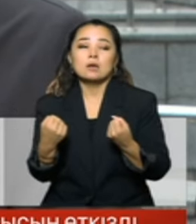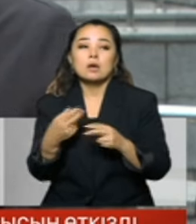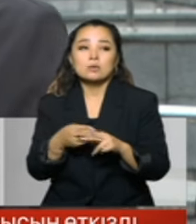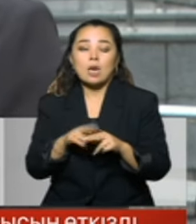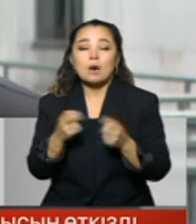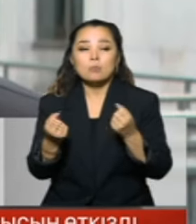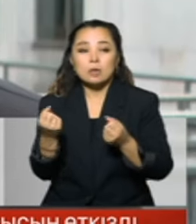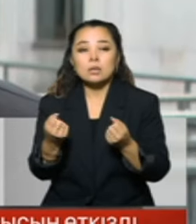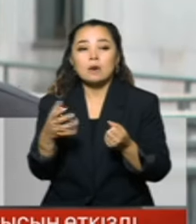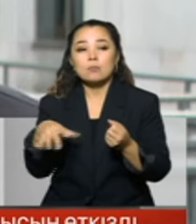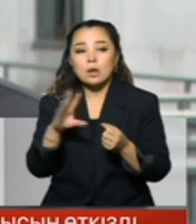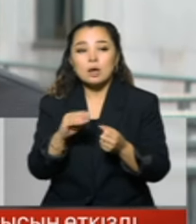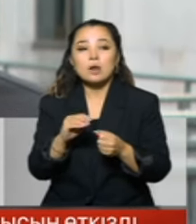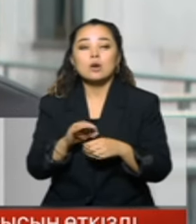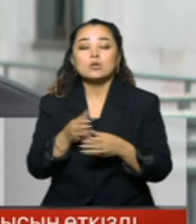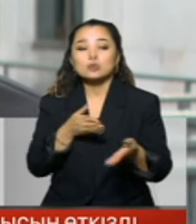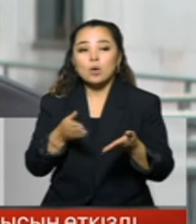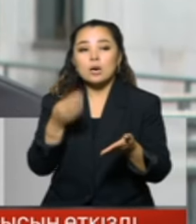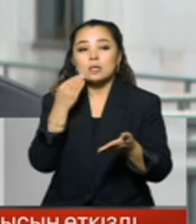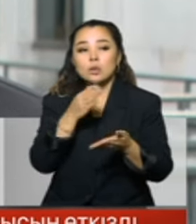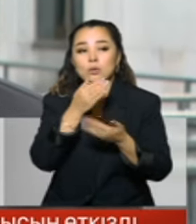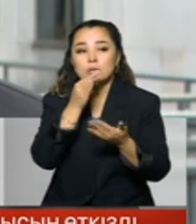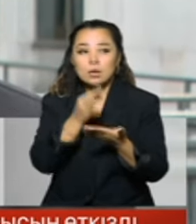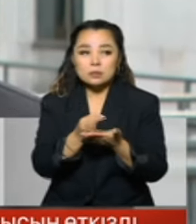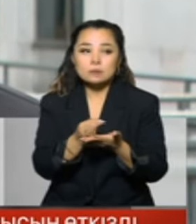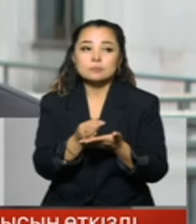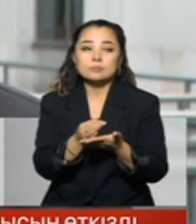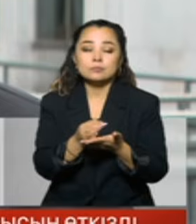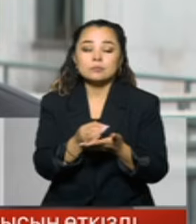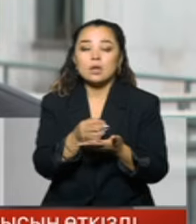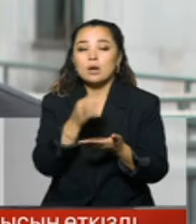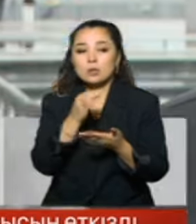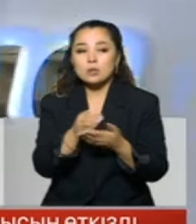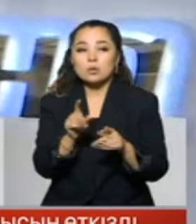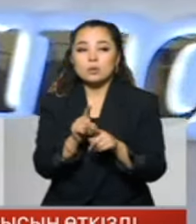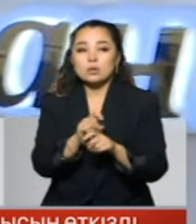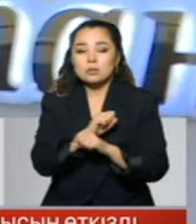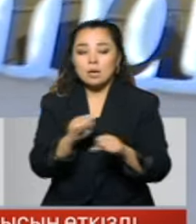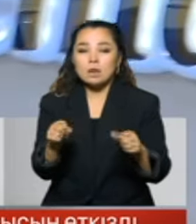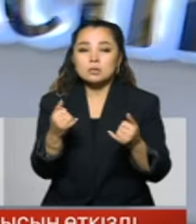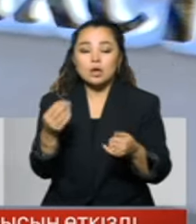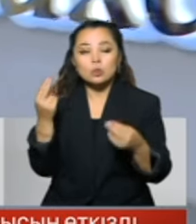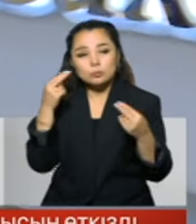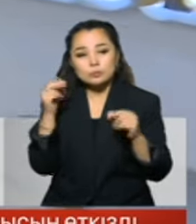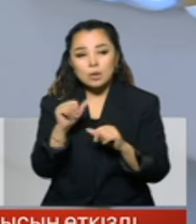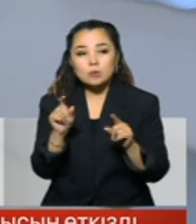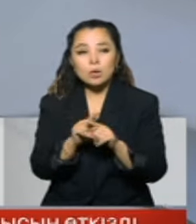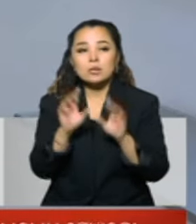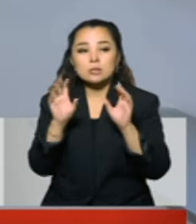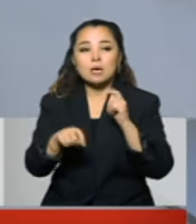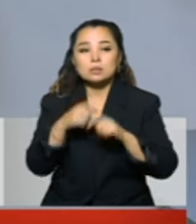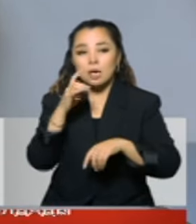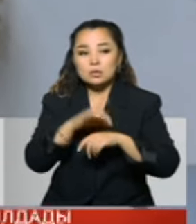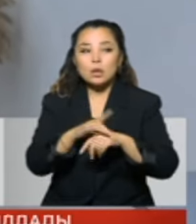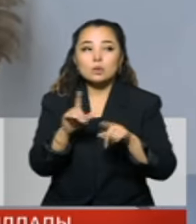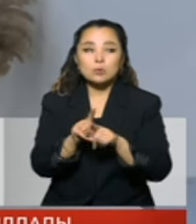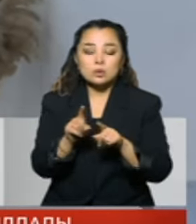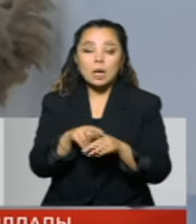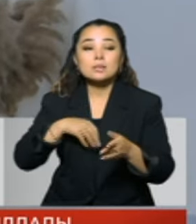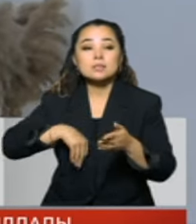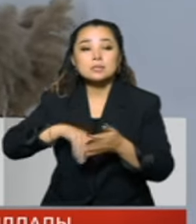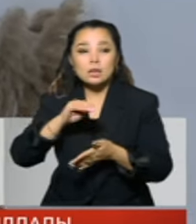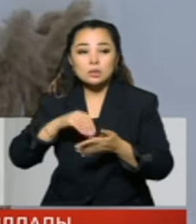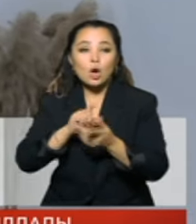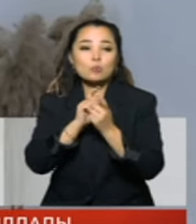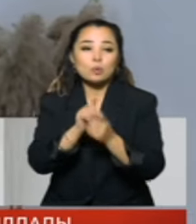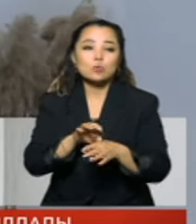автокөліктерге немесе жолдың сапасыздығына жауап бермеуіміз керек. Елде жүргізуші куәлігін заңсыз саудалайтындар және сатып алатындармен